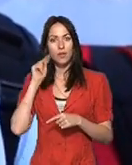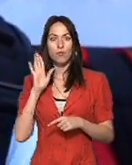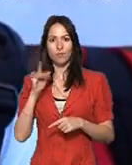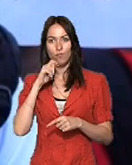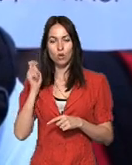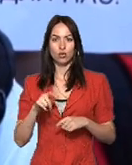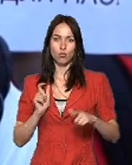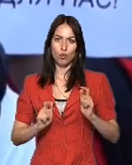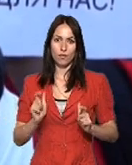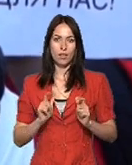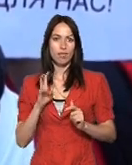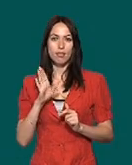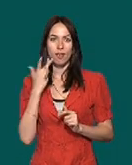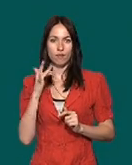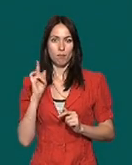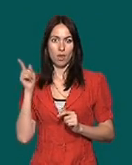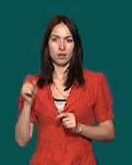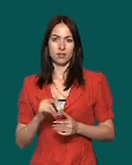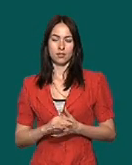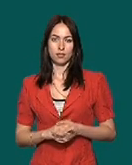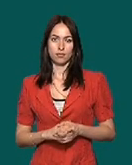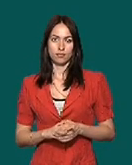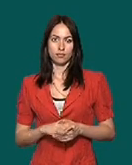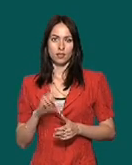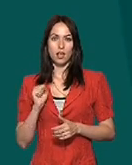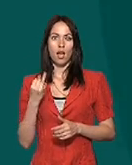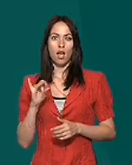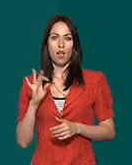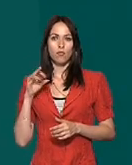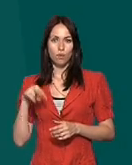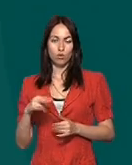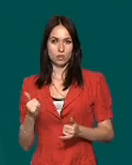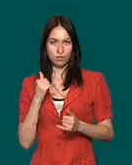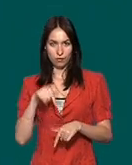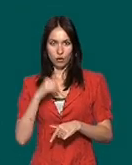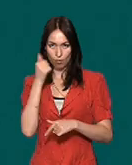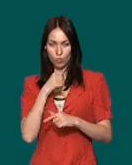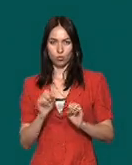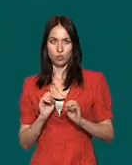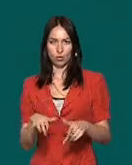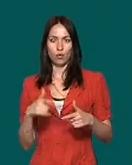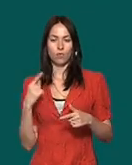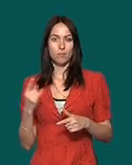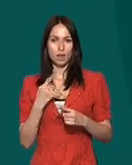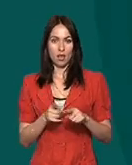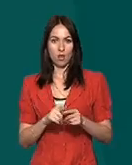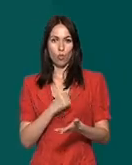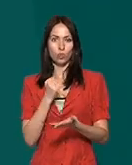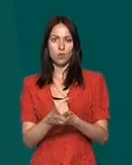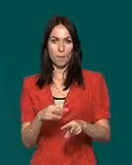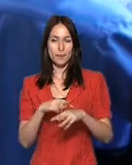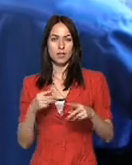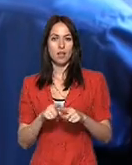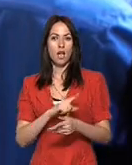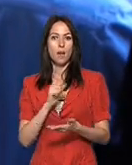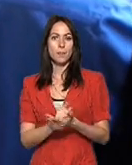українському університеті, не в Америці. IFOM цього року складають вперше. Ось указ Міністерства освіти. Це обов'язковий іспит